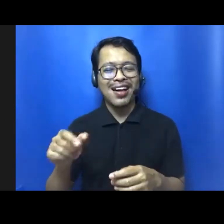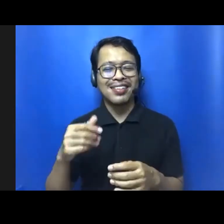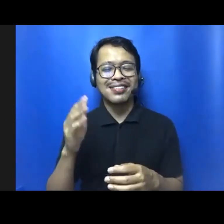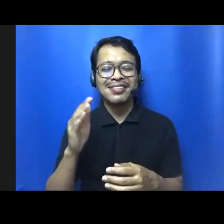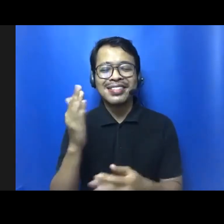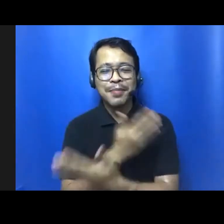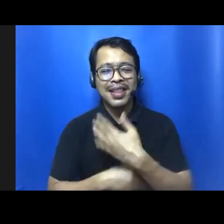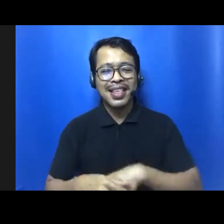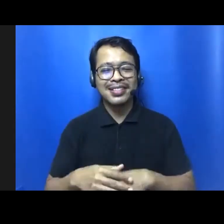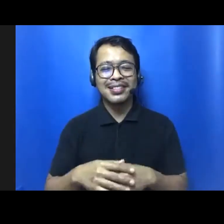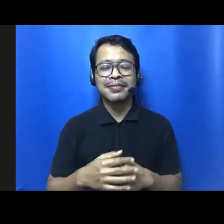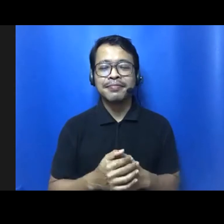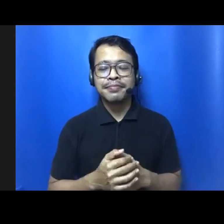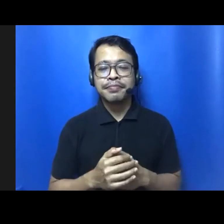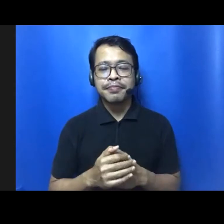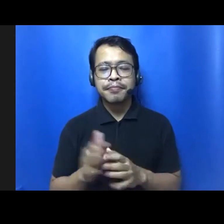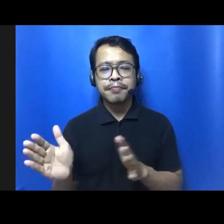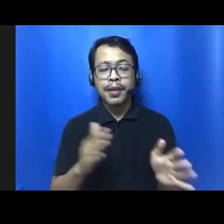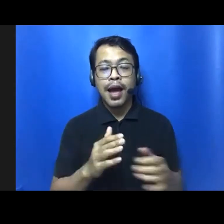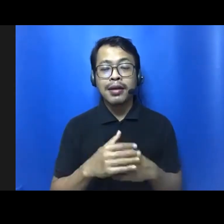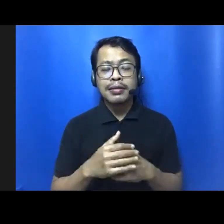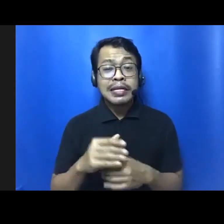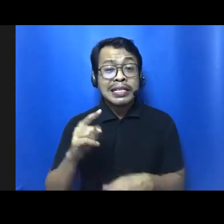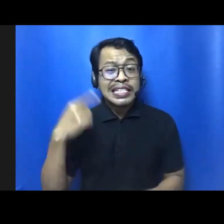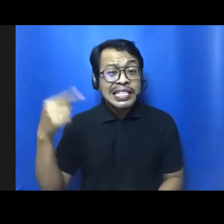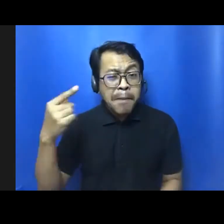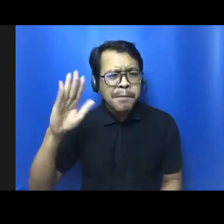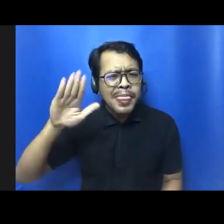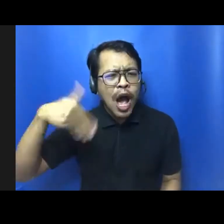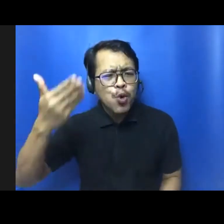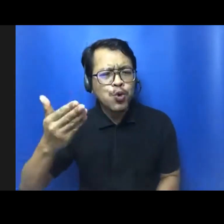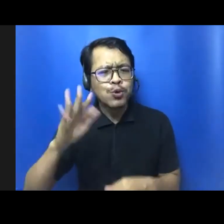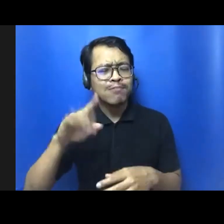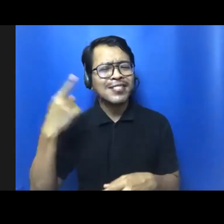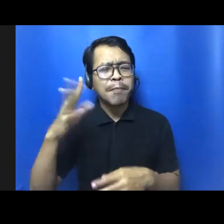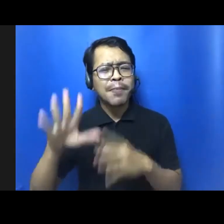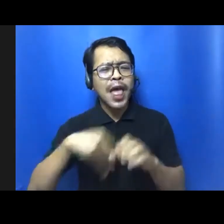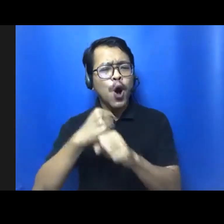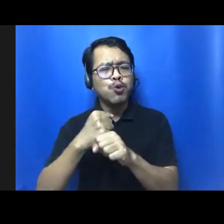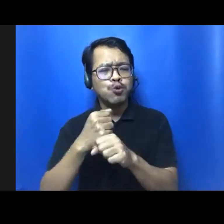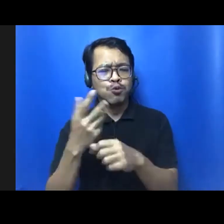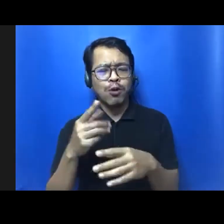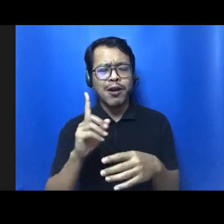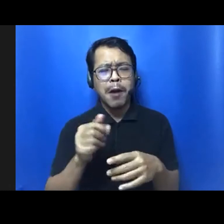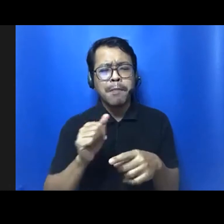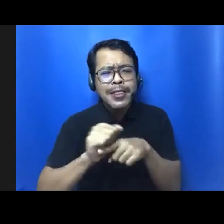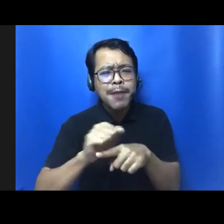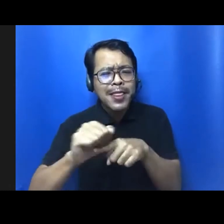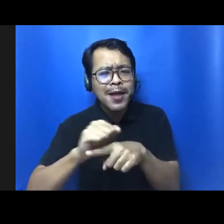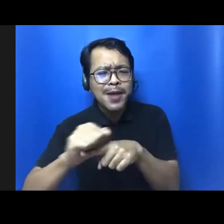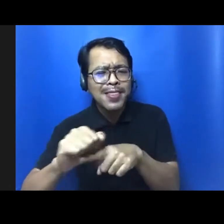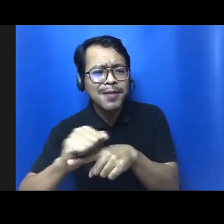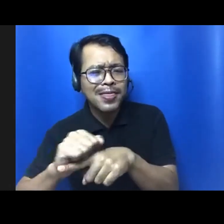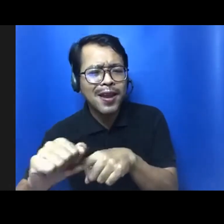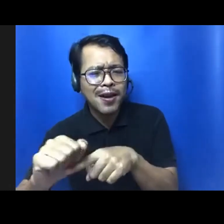Biasanya kita setiap tahun memberikan pelatihan, memberikan porsi kepada adik-adik kita dengan